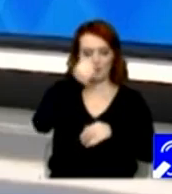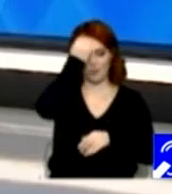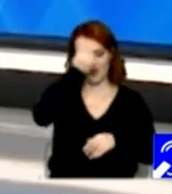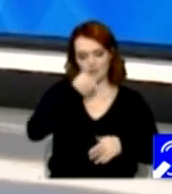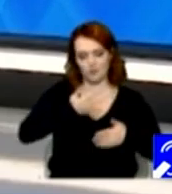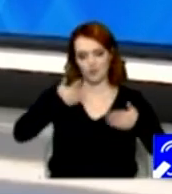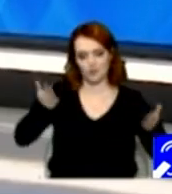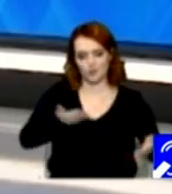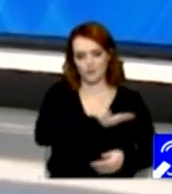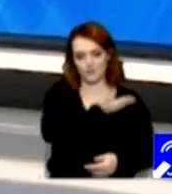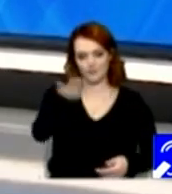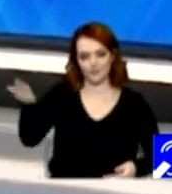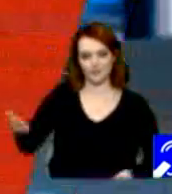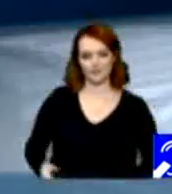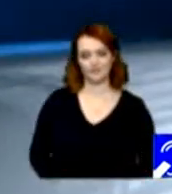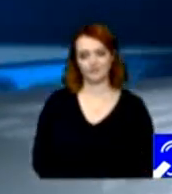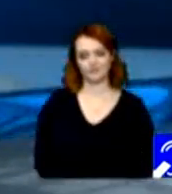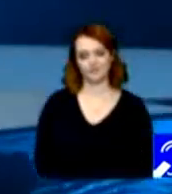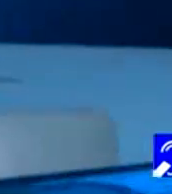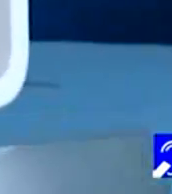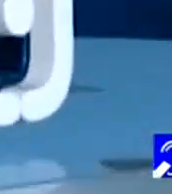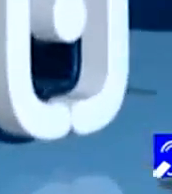atenție să ne revedem cu bine pe curent